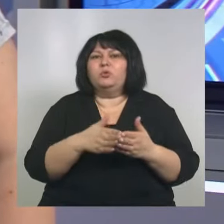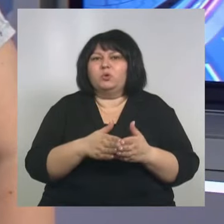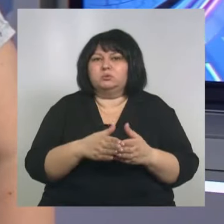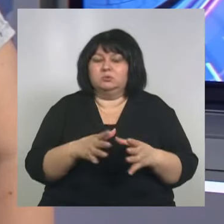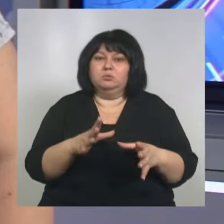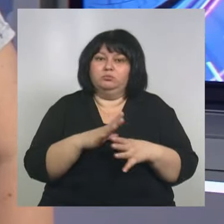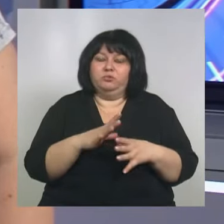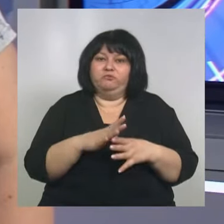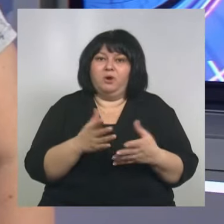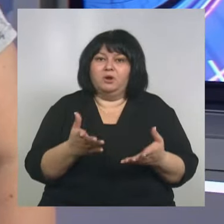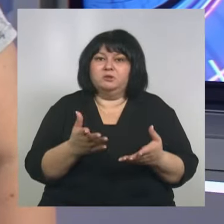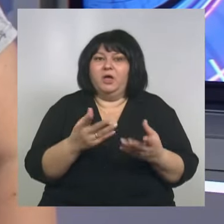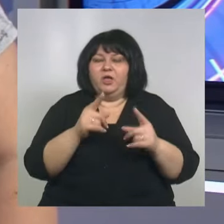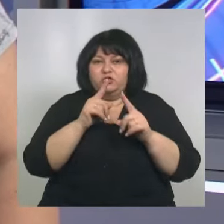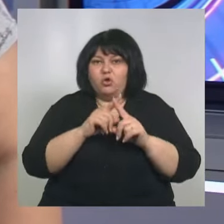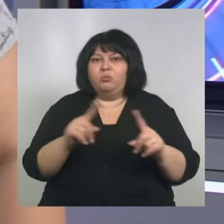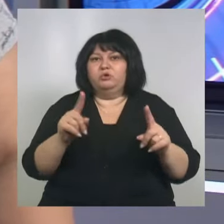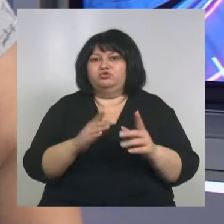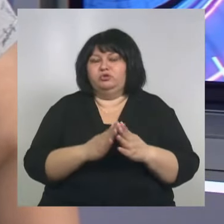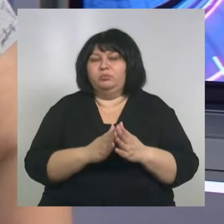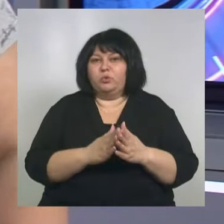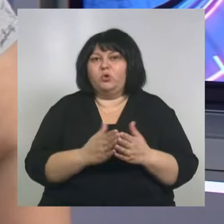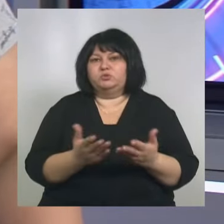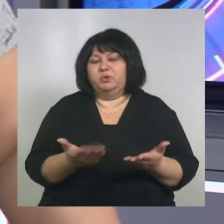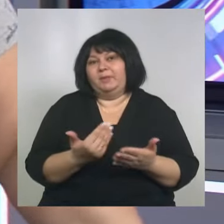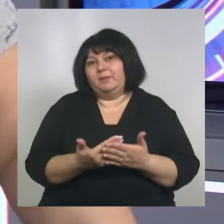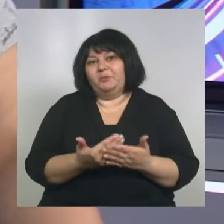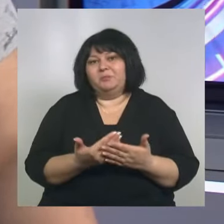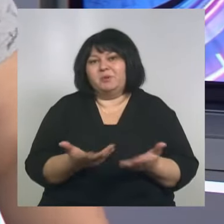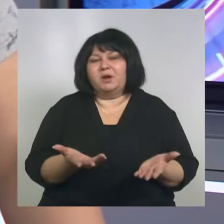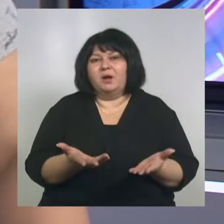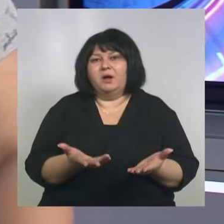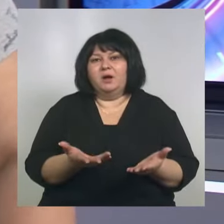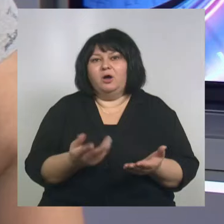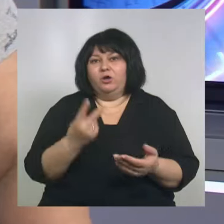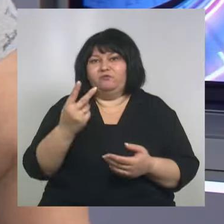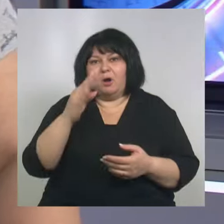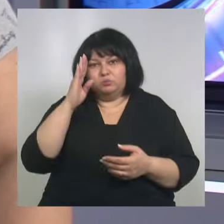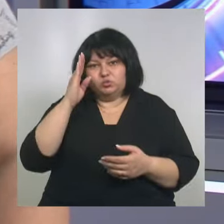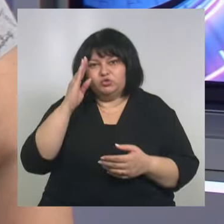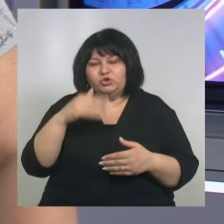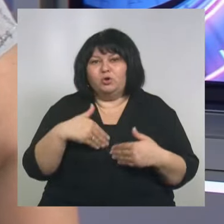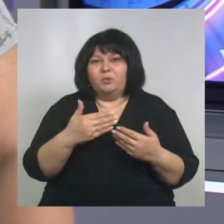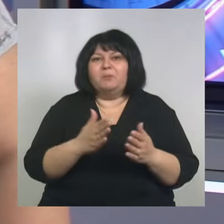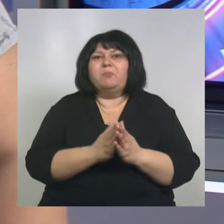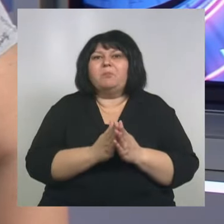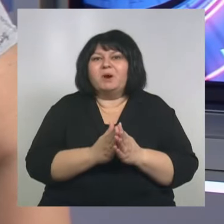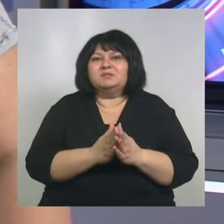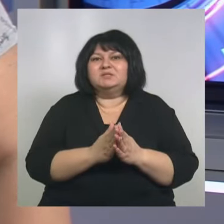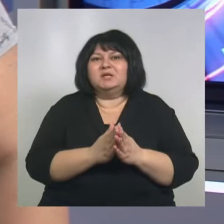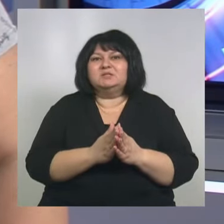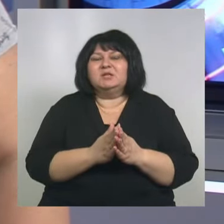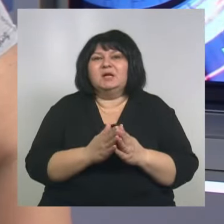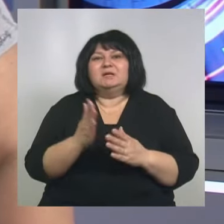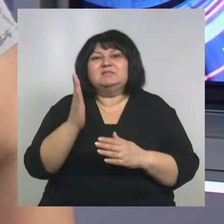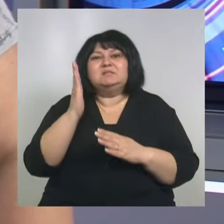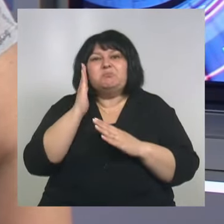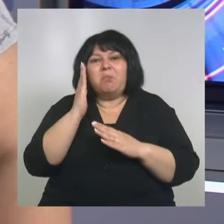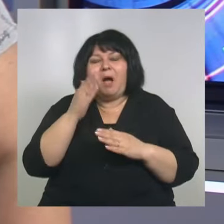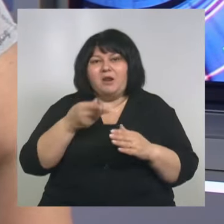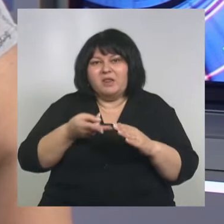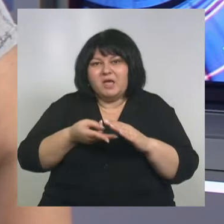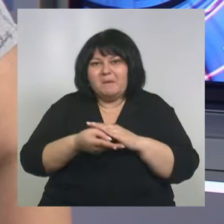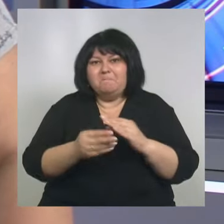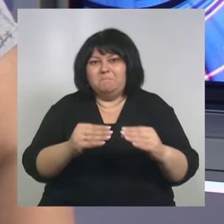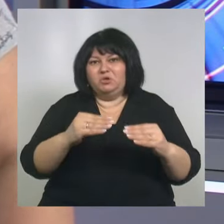бывают необычные действительно просьбы например вот мужчи поси именно спальные мешки